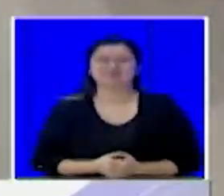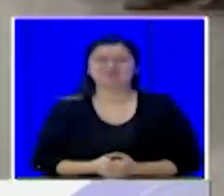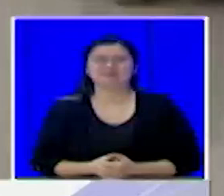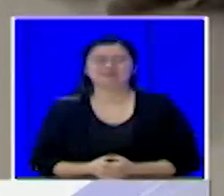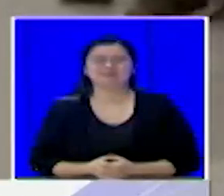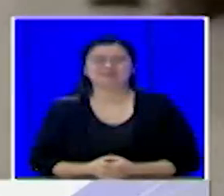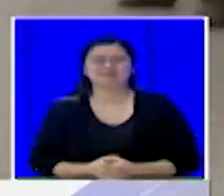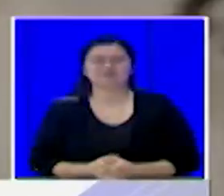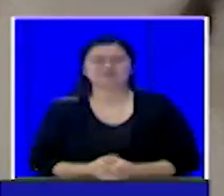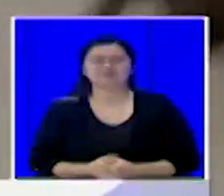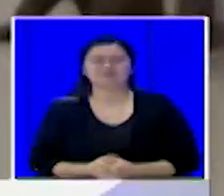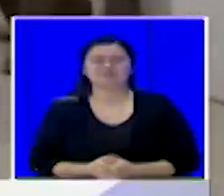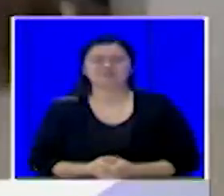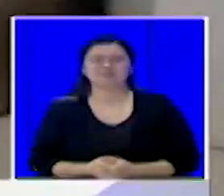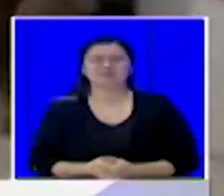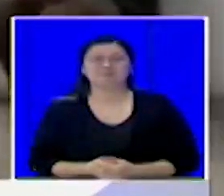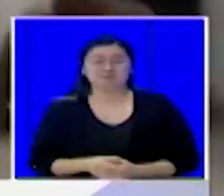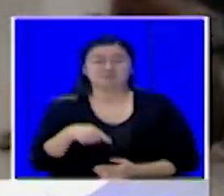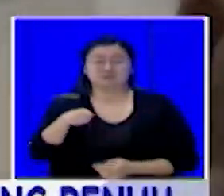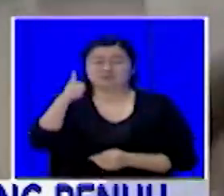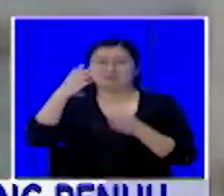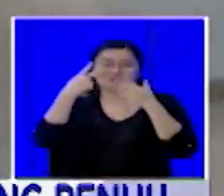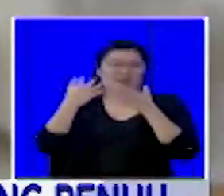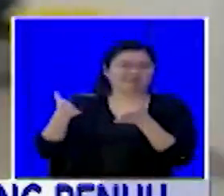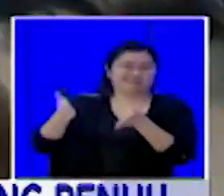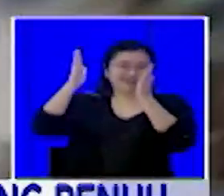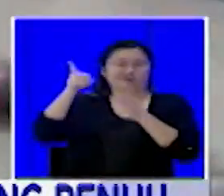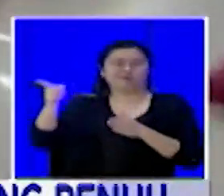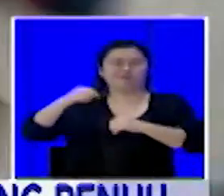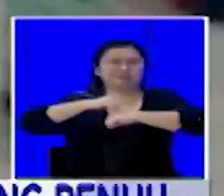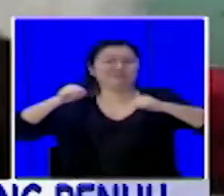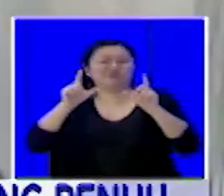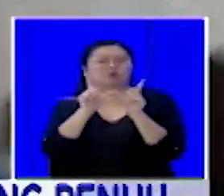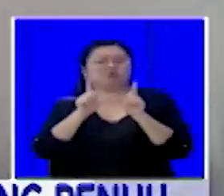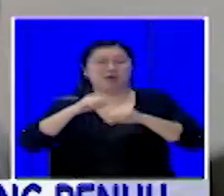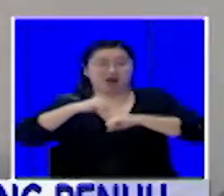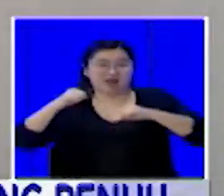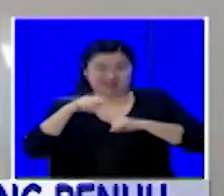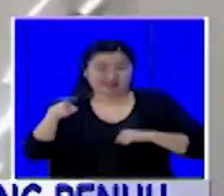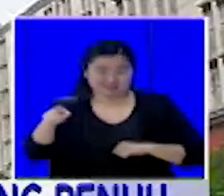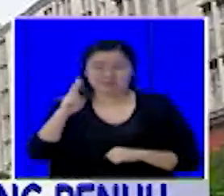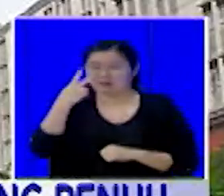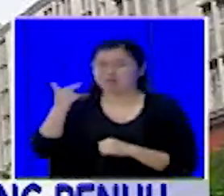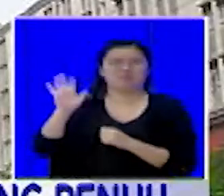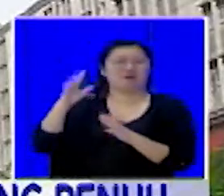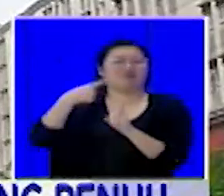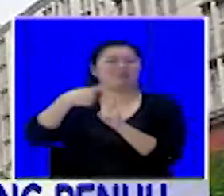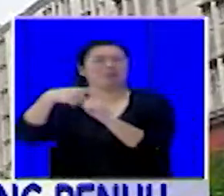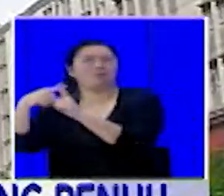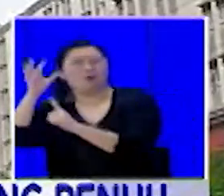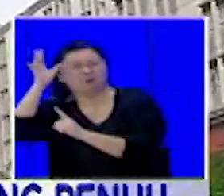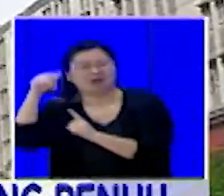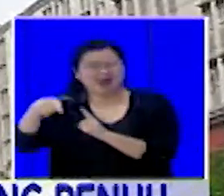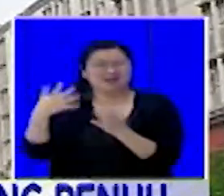Gelombang kedatangan pasien ke Wisma Atlet Kemayoran untuk menjalani isolasi terus meningkat. Setiap hari angka pasien baru tak kurang dari 600 orang. Agar semua